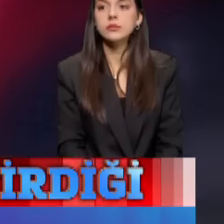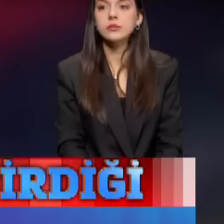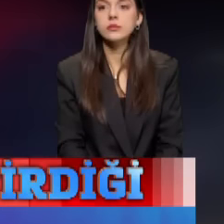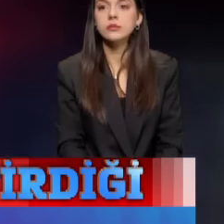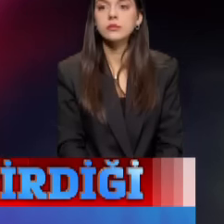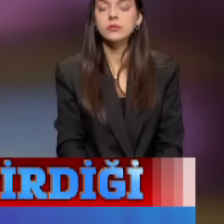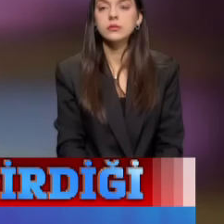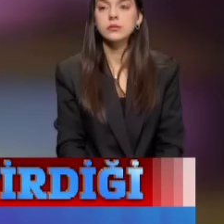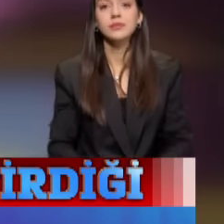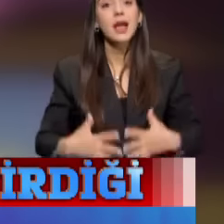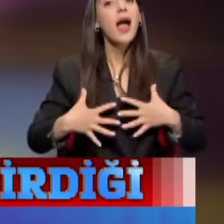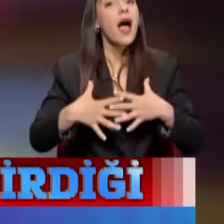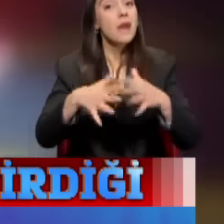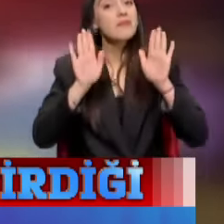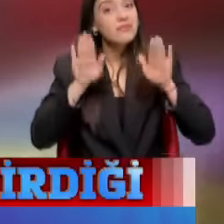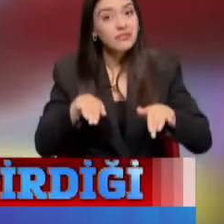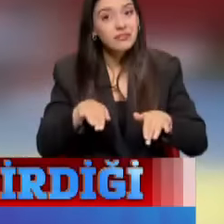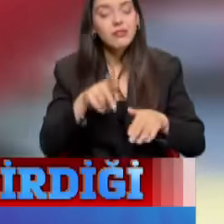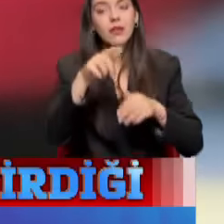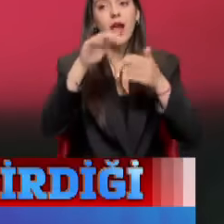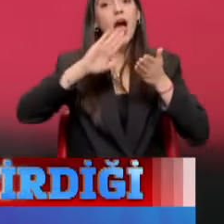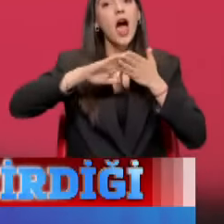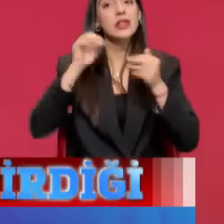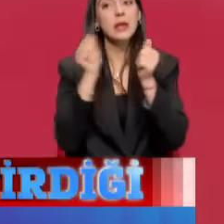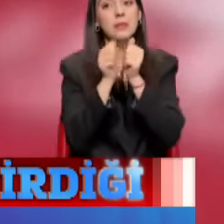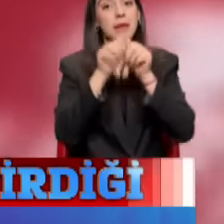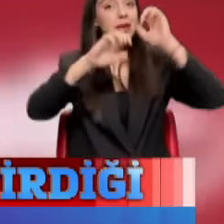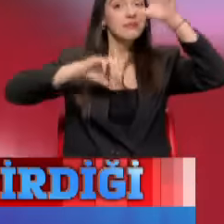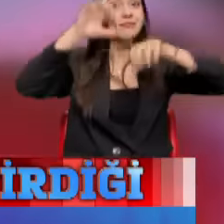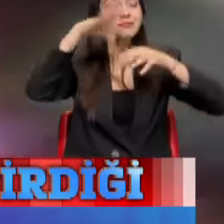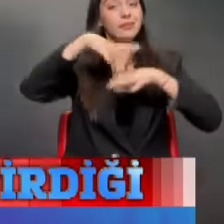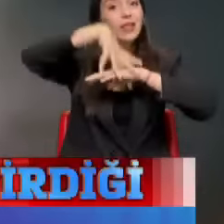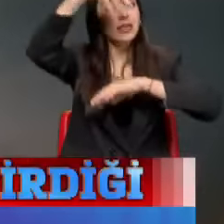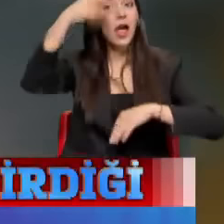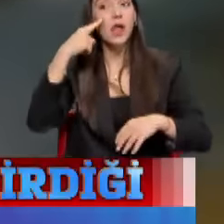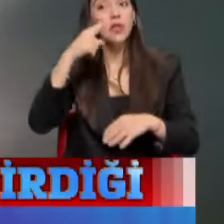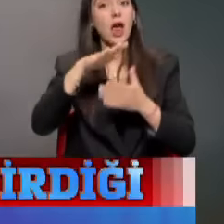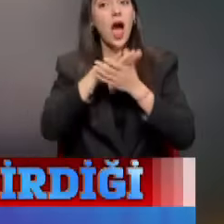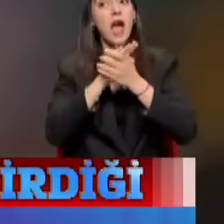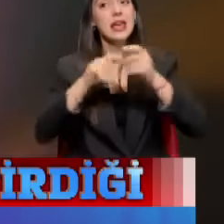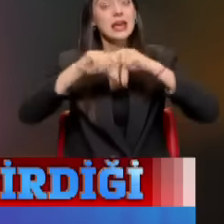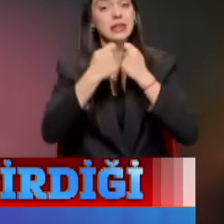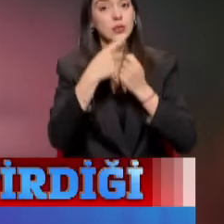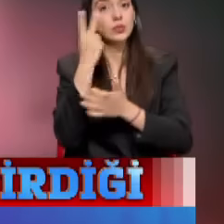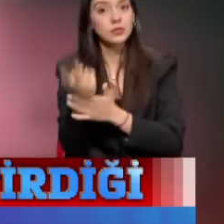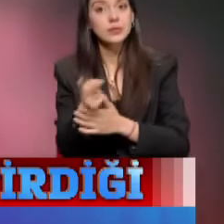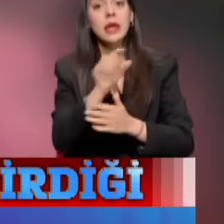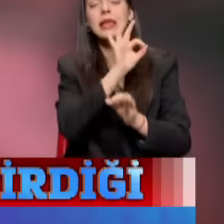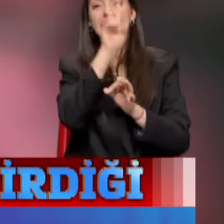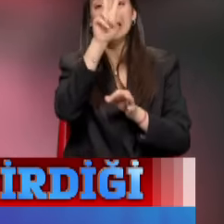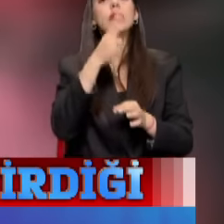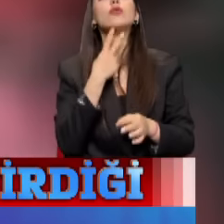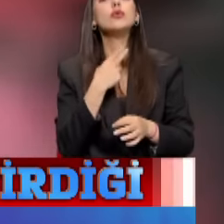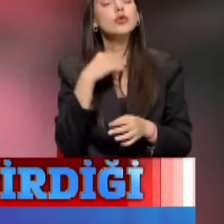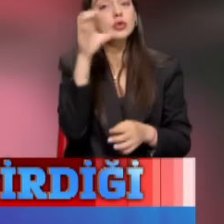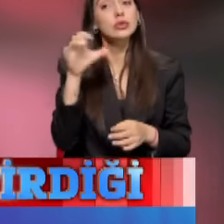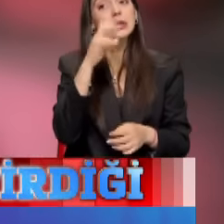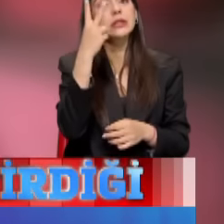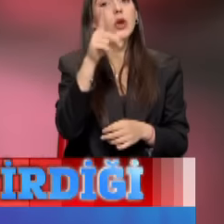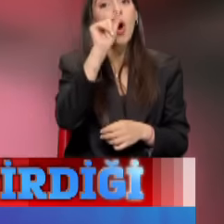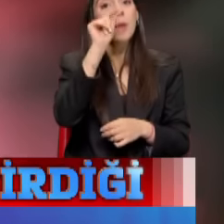sürdü hamileydi arkadaşıyla tırmanış yaptığı dağda düşüp ayağını kırdı iki Rus turist tam 11 saat sonra